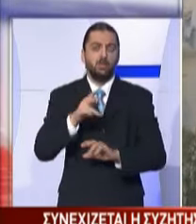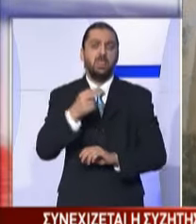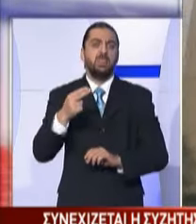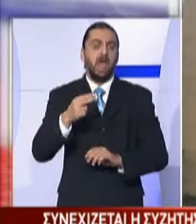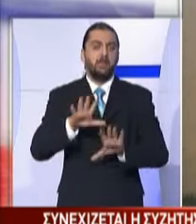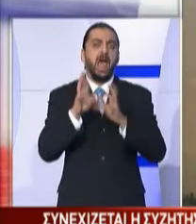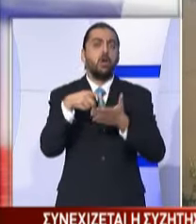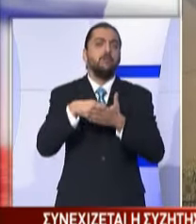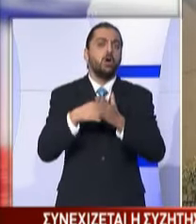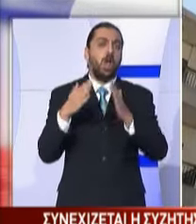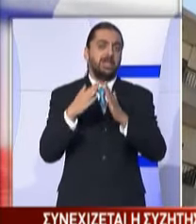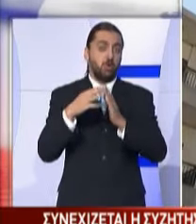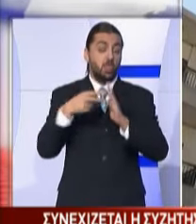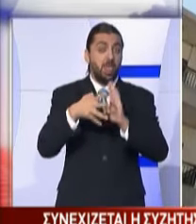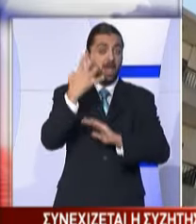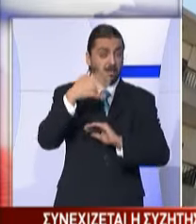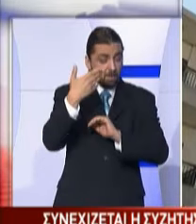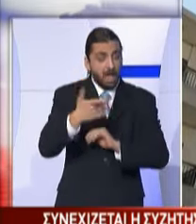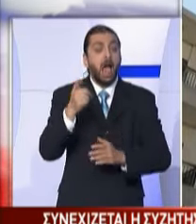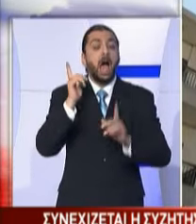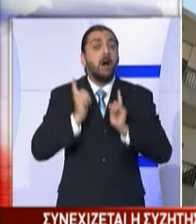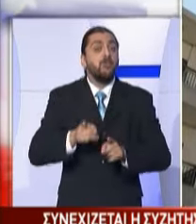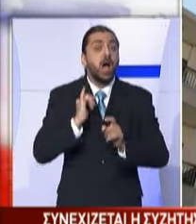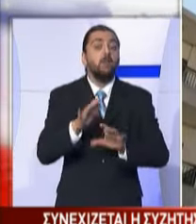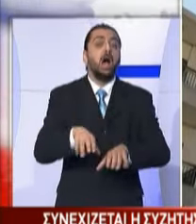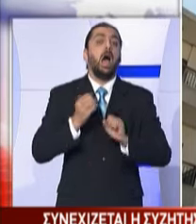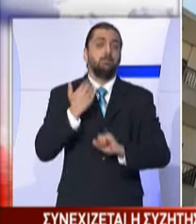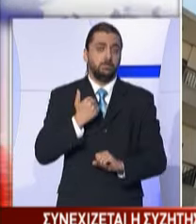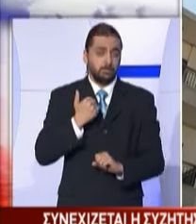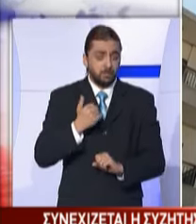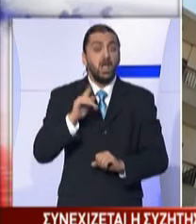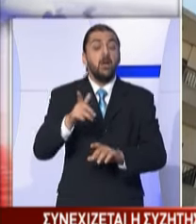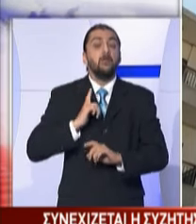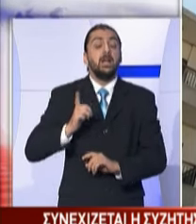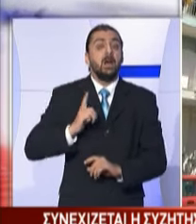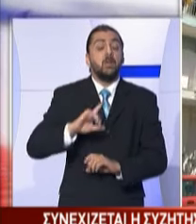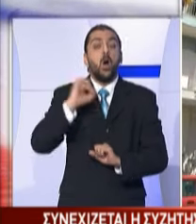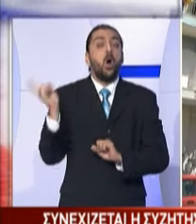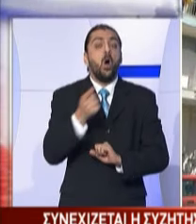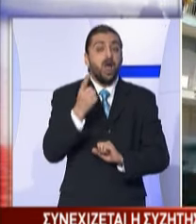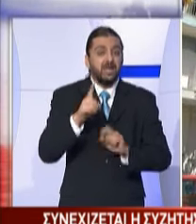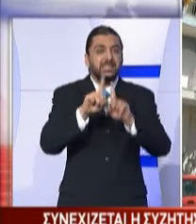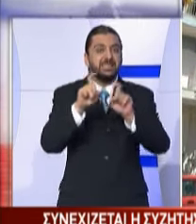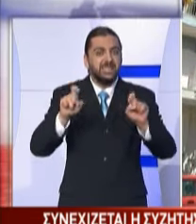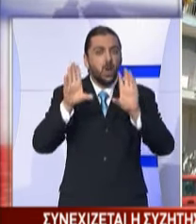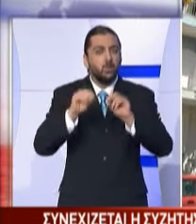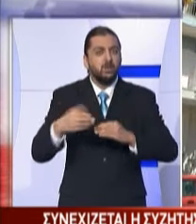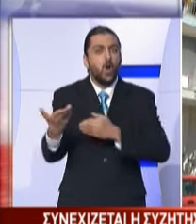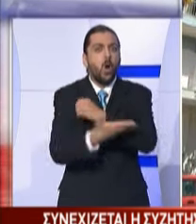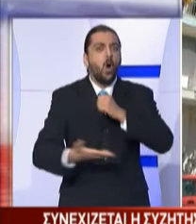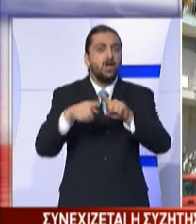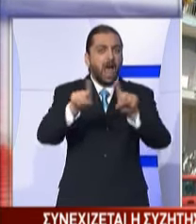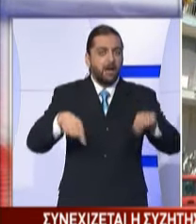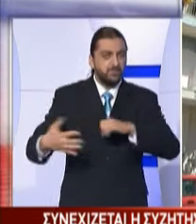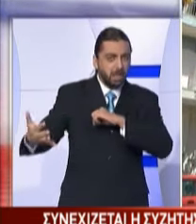το 2014. Σε εκκρεμότητα βρίσκεται ακόμη η συλλογή όλων των στοιχείων για την έκταση των αγροτεμαχίων, προκειμένου να μπορούν να